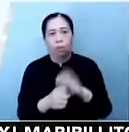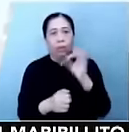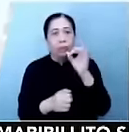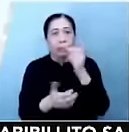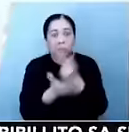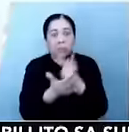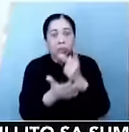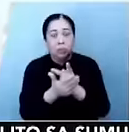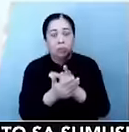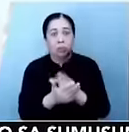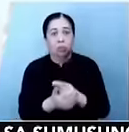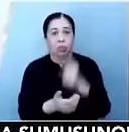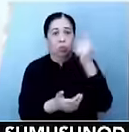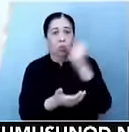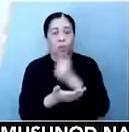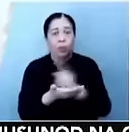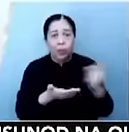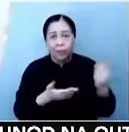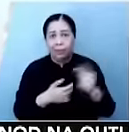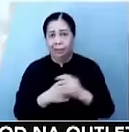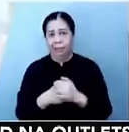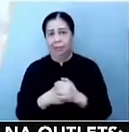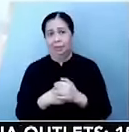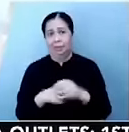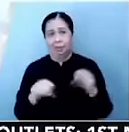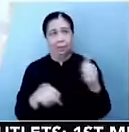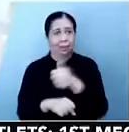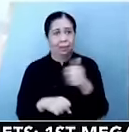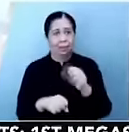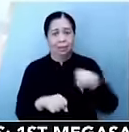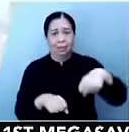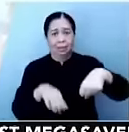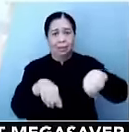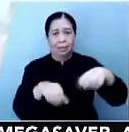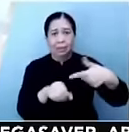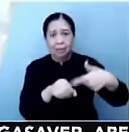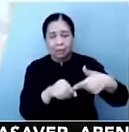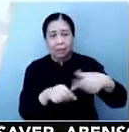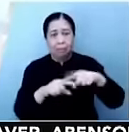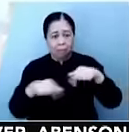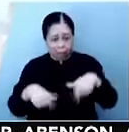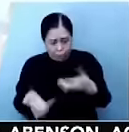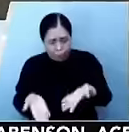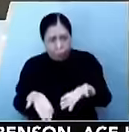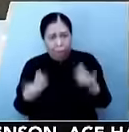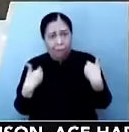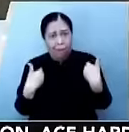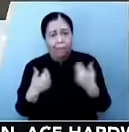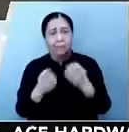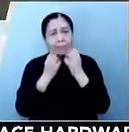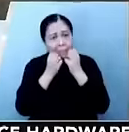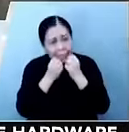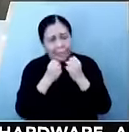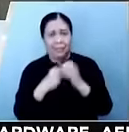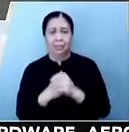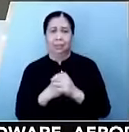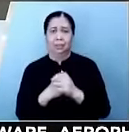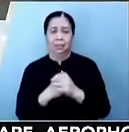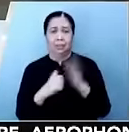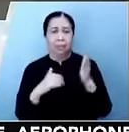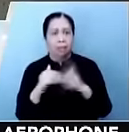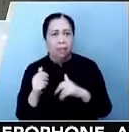isang one-way. Tricycle. Tricycle. Samantalang nandito na to, malaking tipid. Instead na